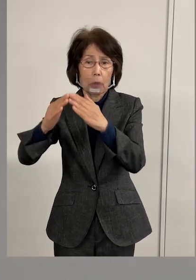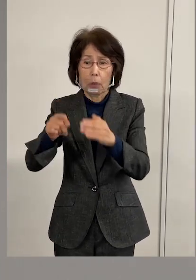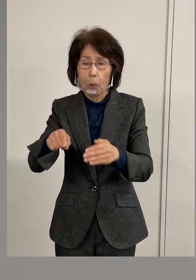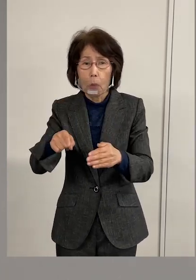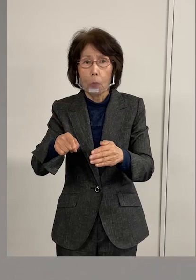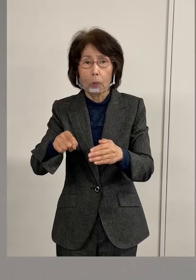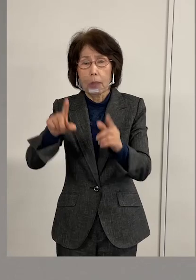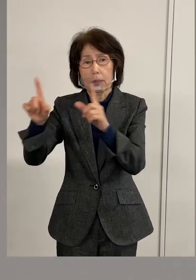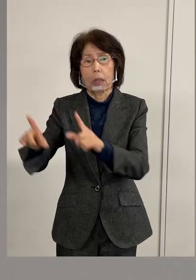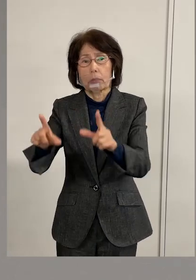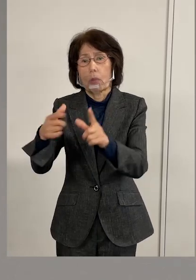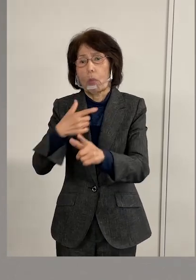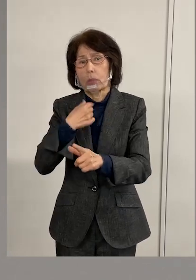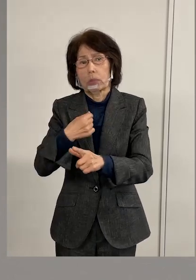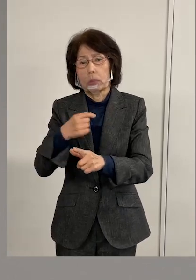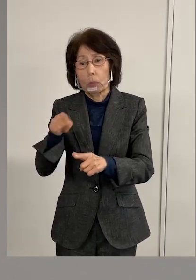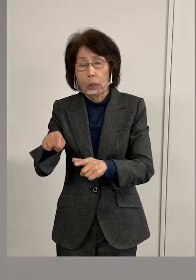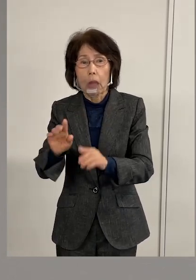になろうかというふうに思います。